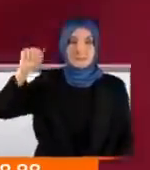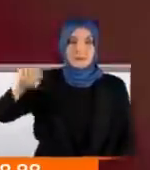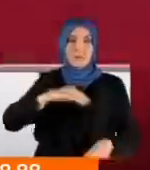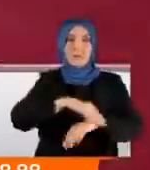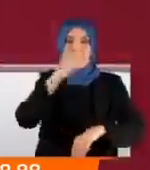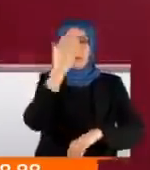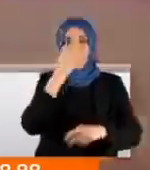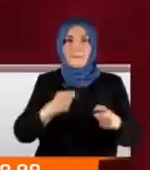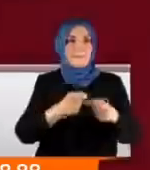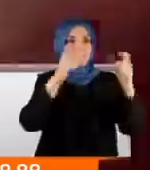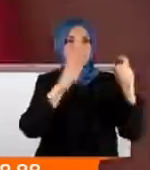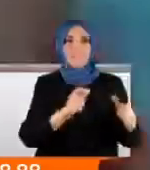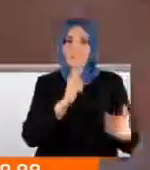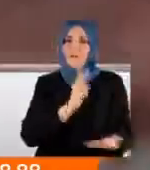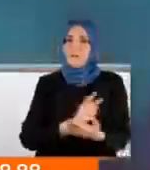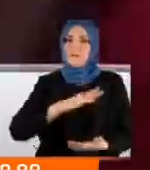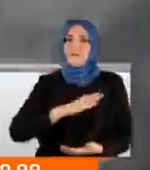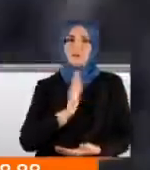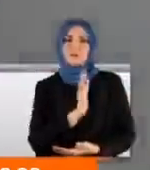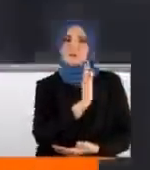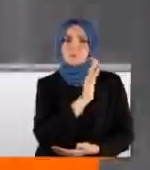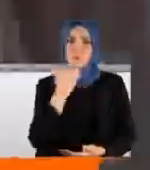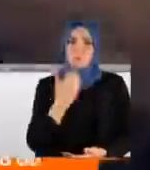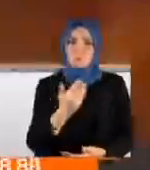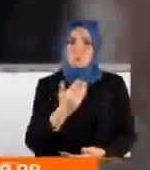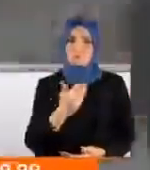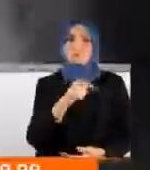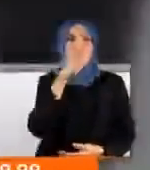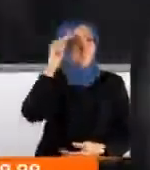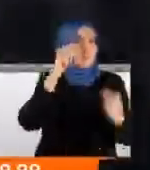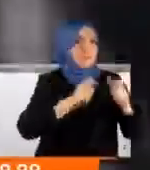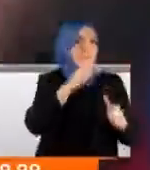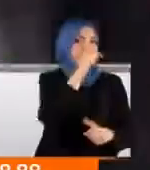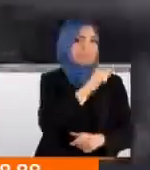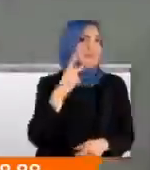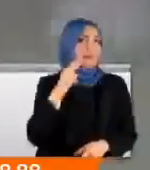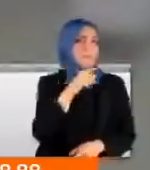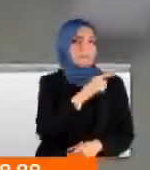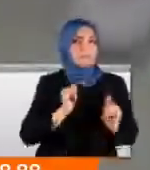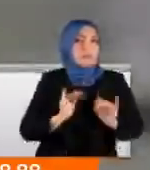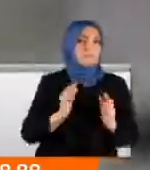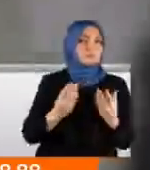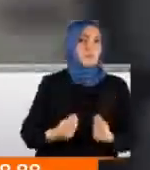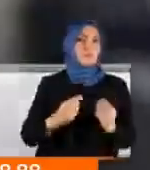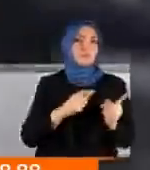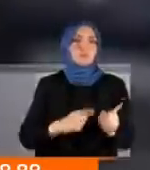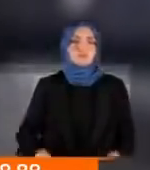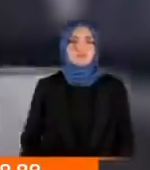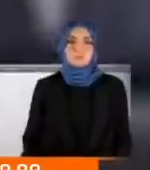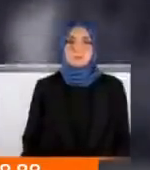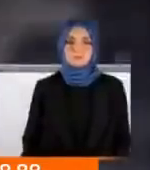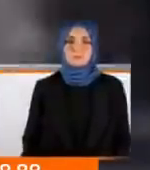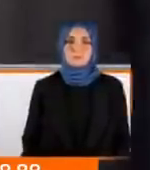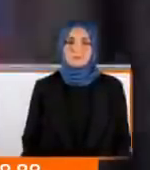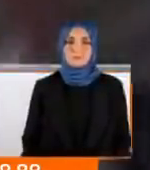kararlı ilerleyişi kentteki Ermenileri rahatsız etti. You all know about everything, okay? You are lying. You